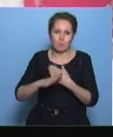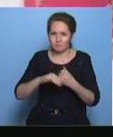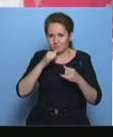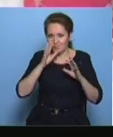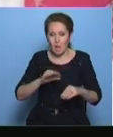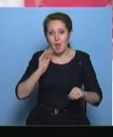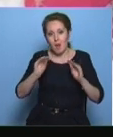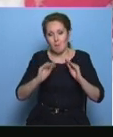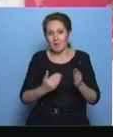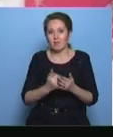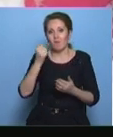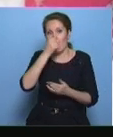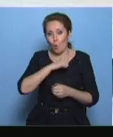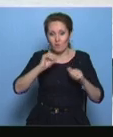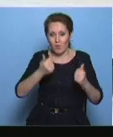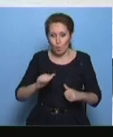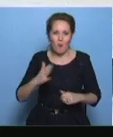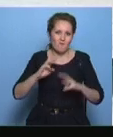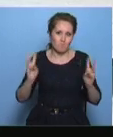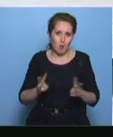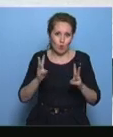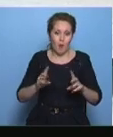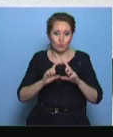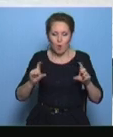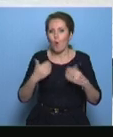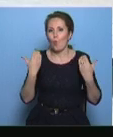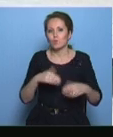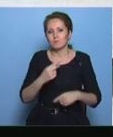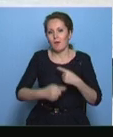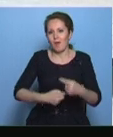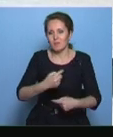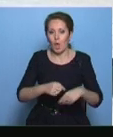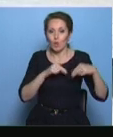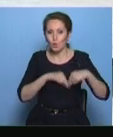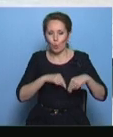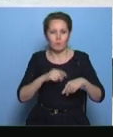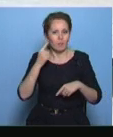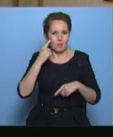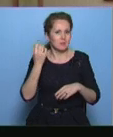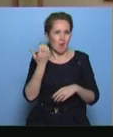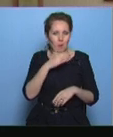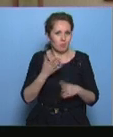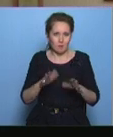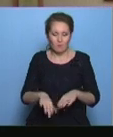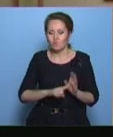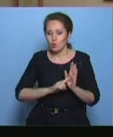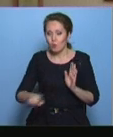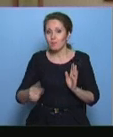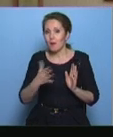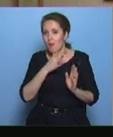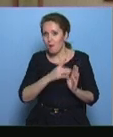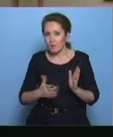новогодние фигурки в пожарной части уже стало традицией. Труды незамеченными не остаются. В течение нескольких лет новогоднее